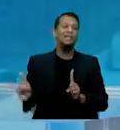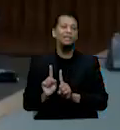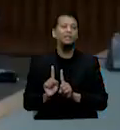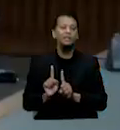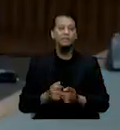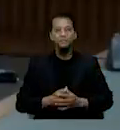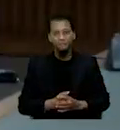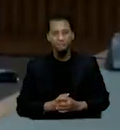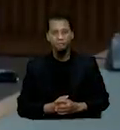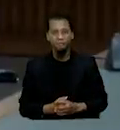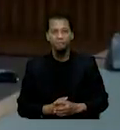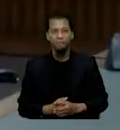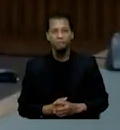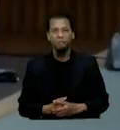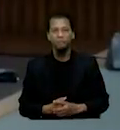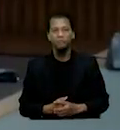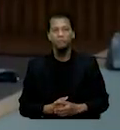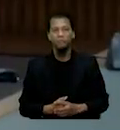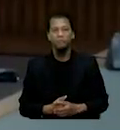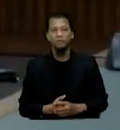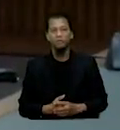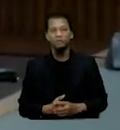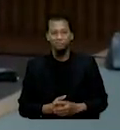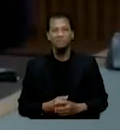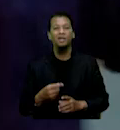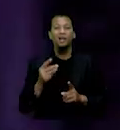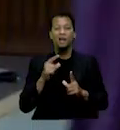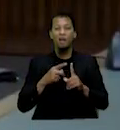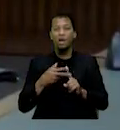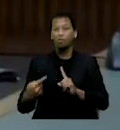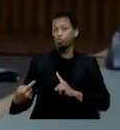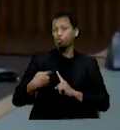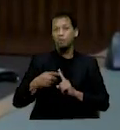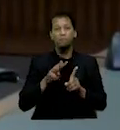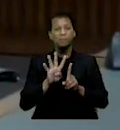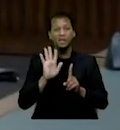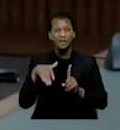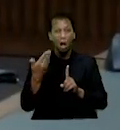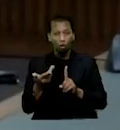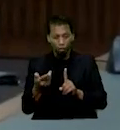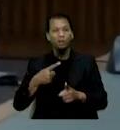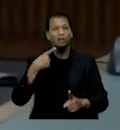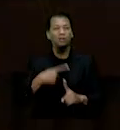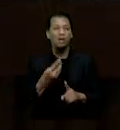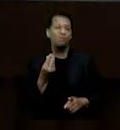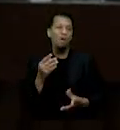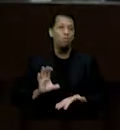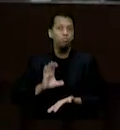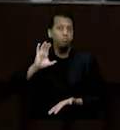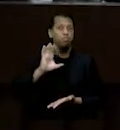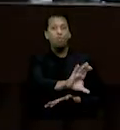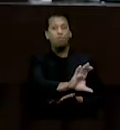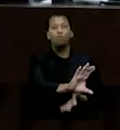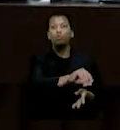permohonan pemindan H nomor 109 selain dituntut 14 tahun Rafael juga dikenakan pidana tambahan membayar uang